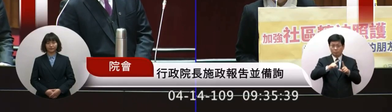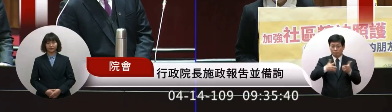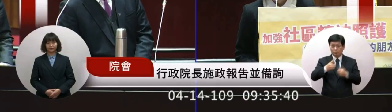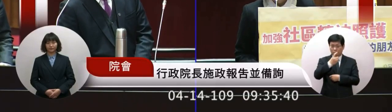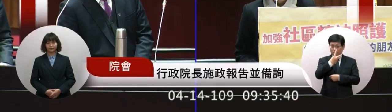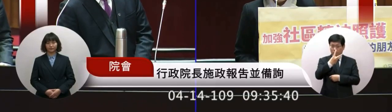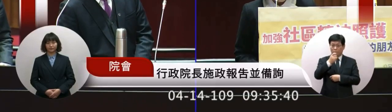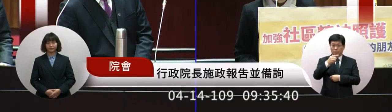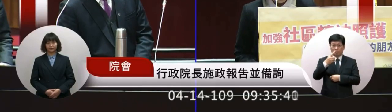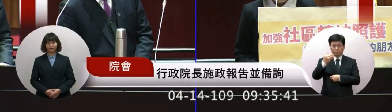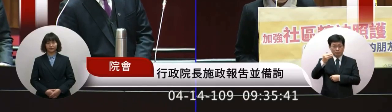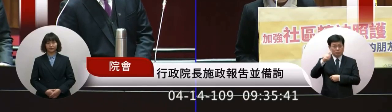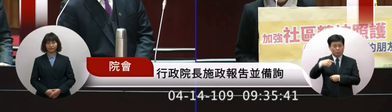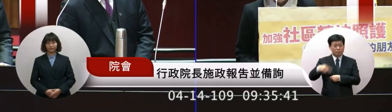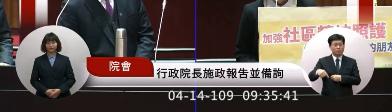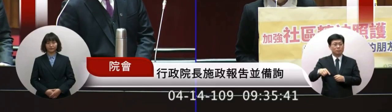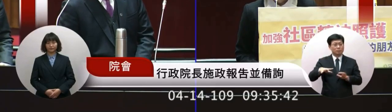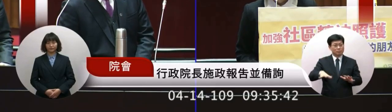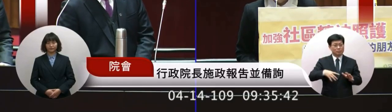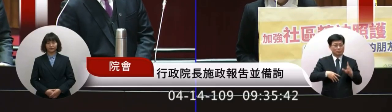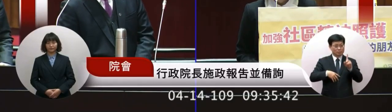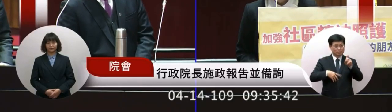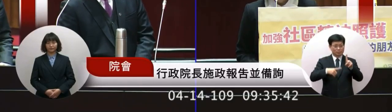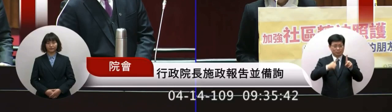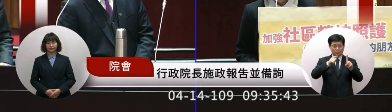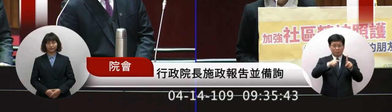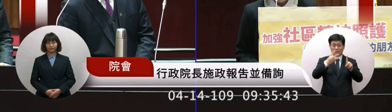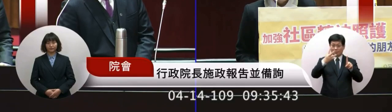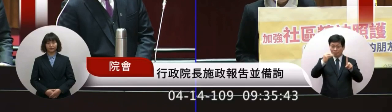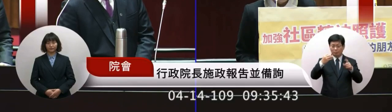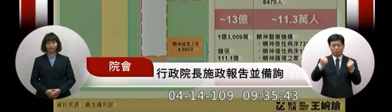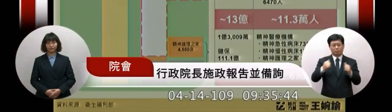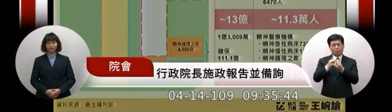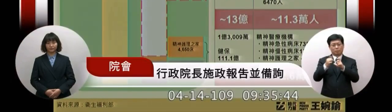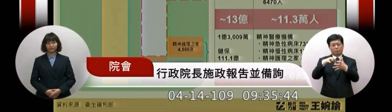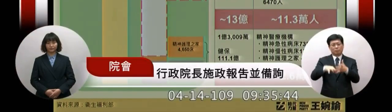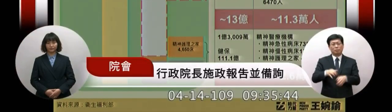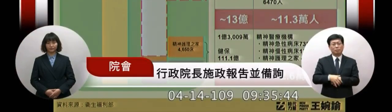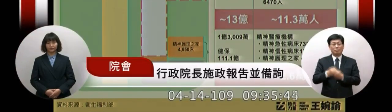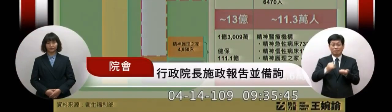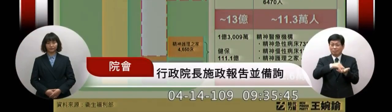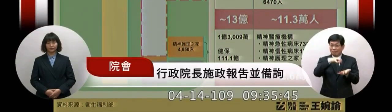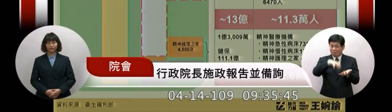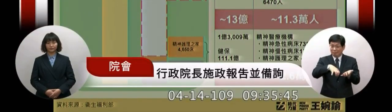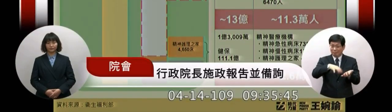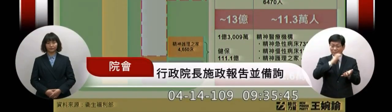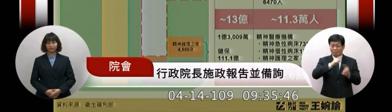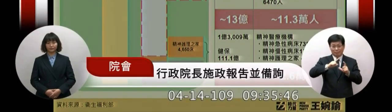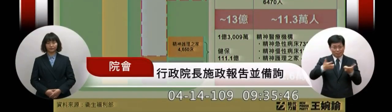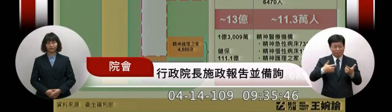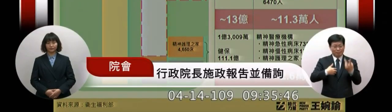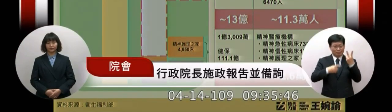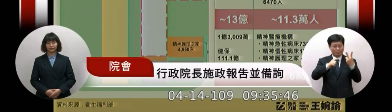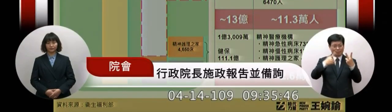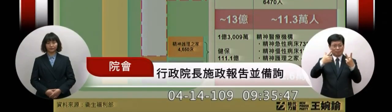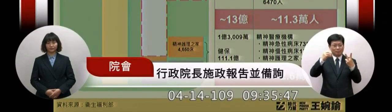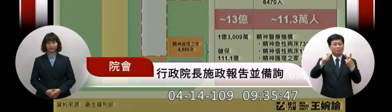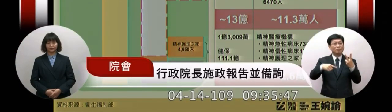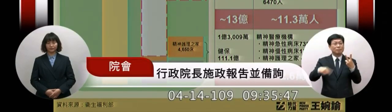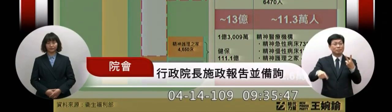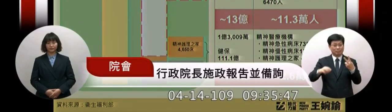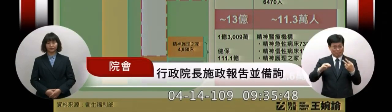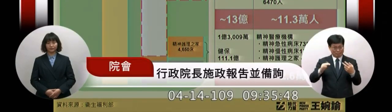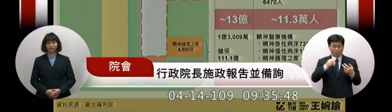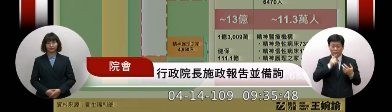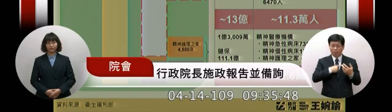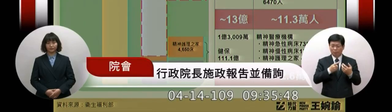有13.9人，其中有11.3万人是在社区当中，在医疗院所相关的大约只有2.6万人。但是在